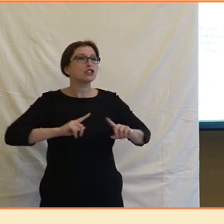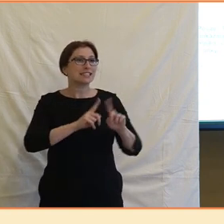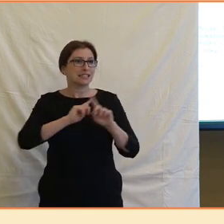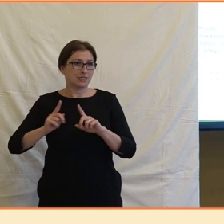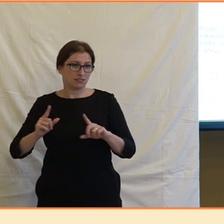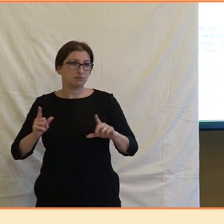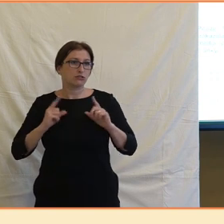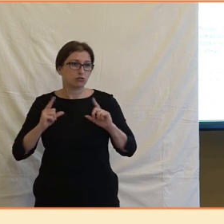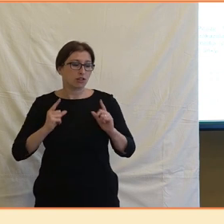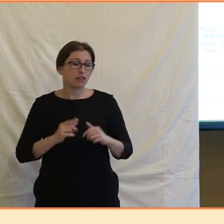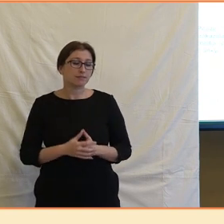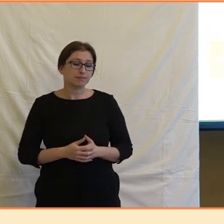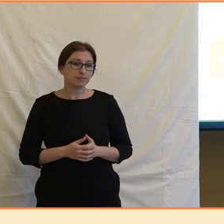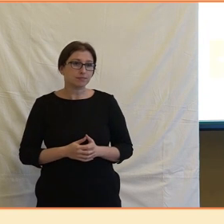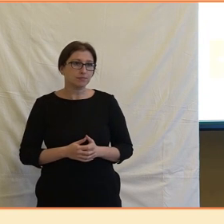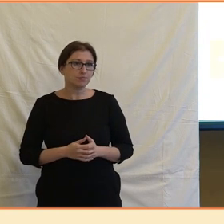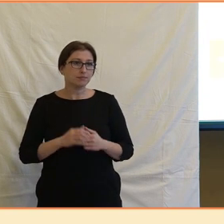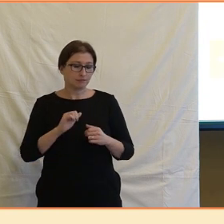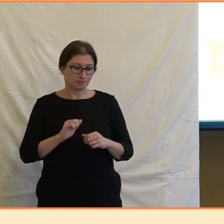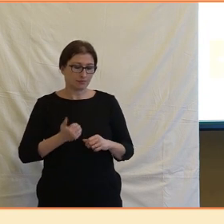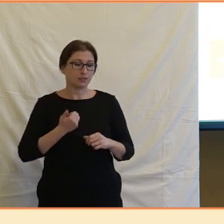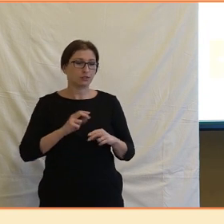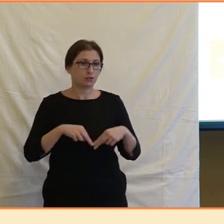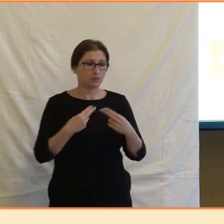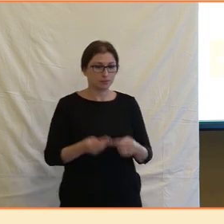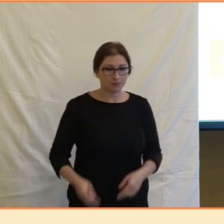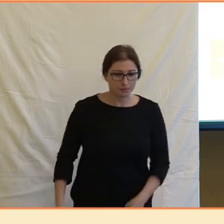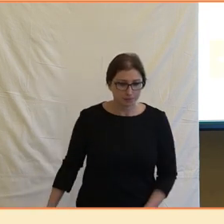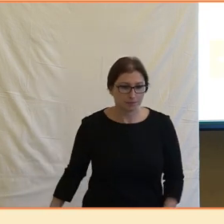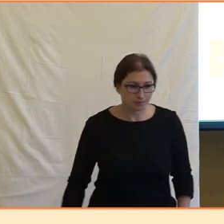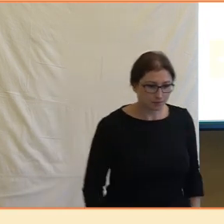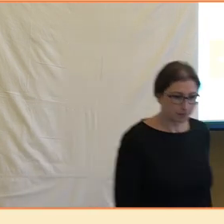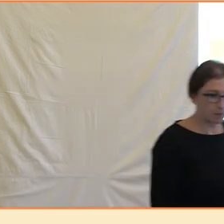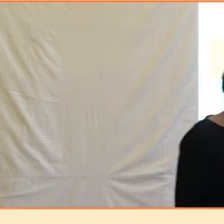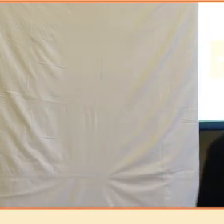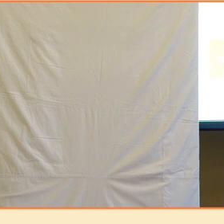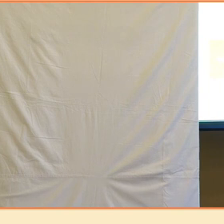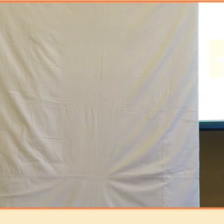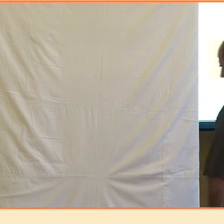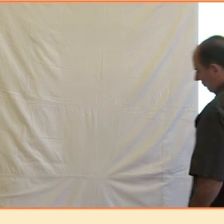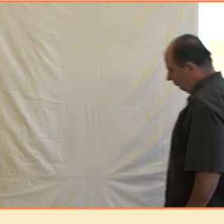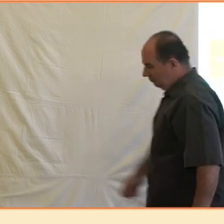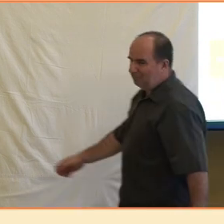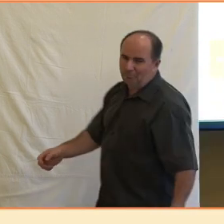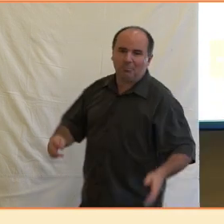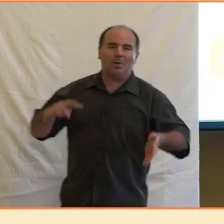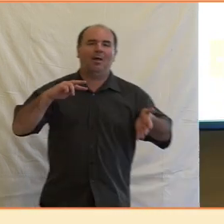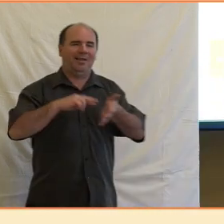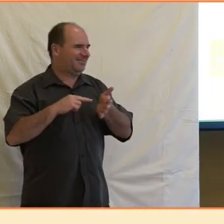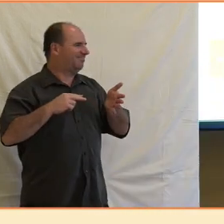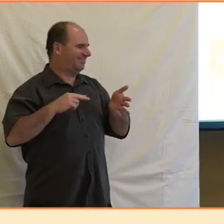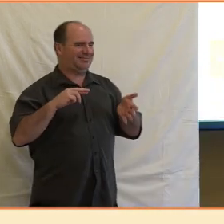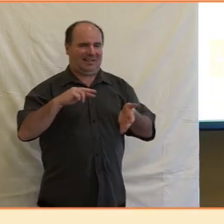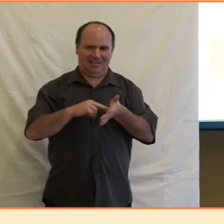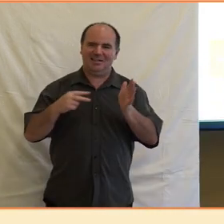světě. Dovolte mi teď ještě krátce něco říci k technikám personalizace. A já počkám,